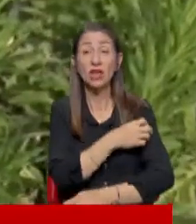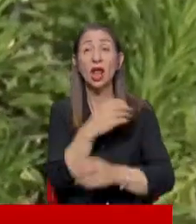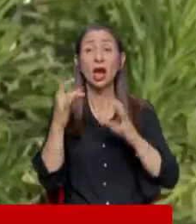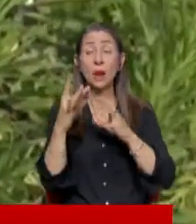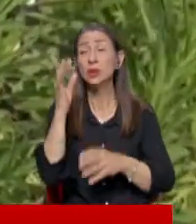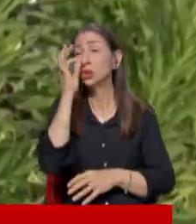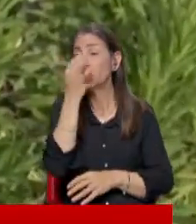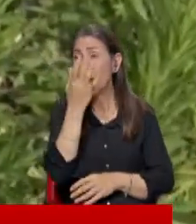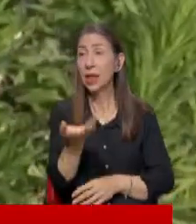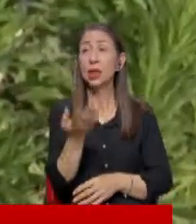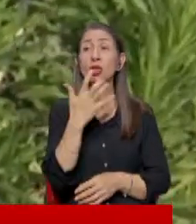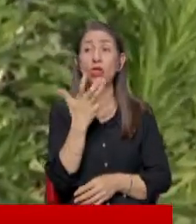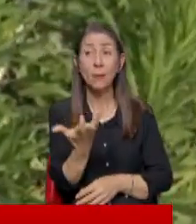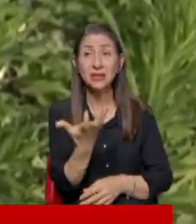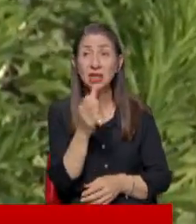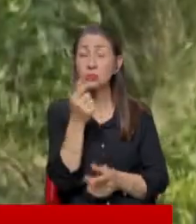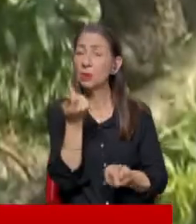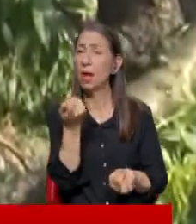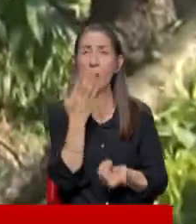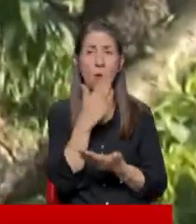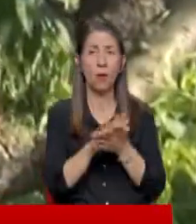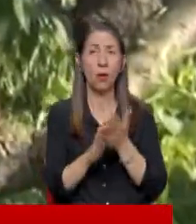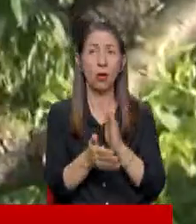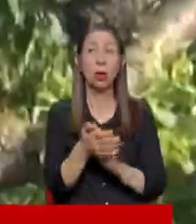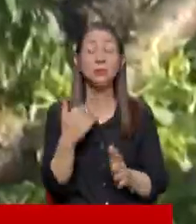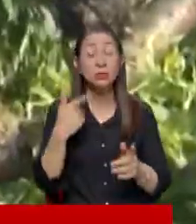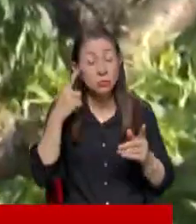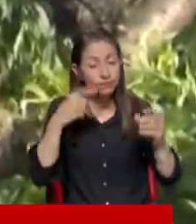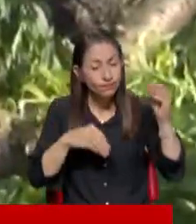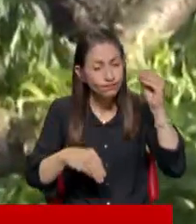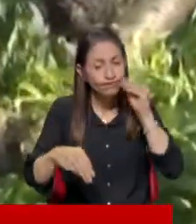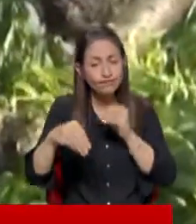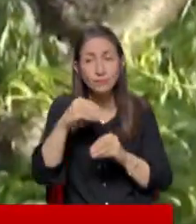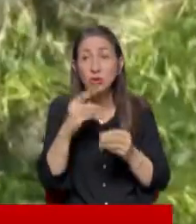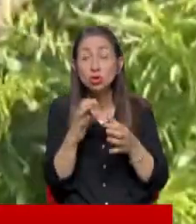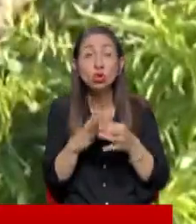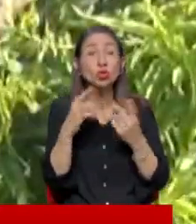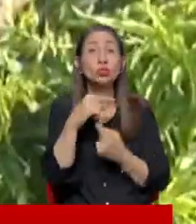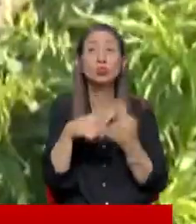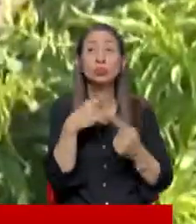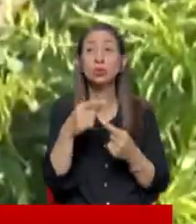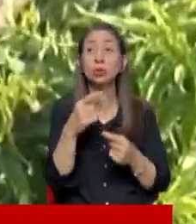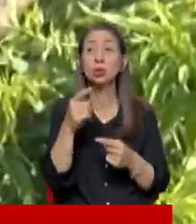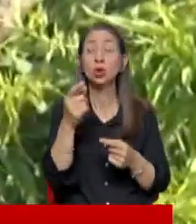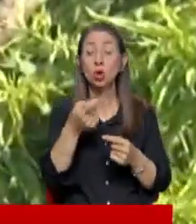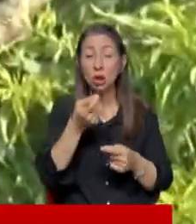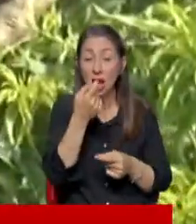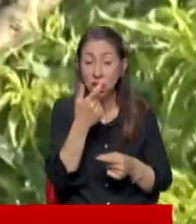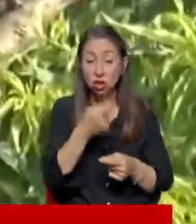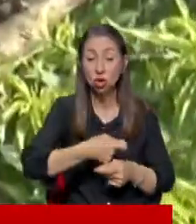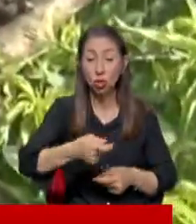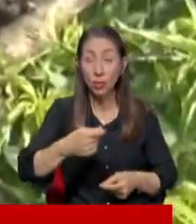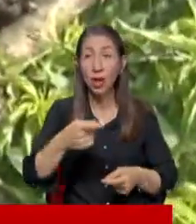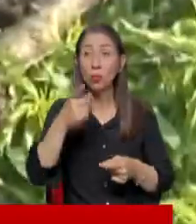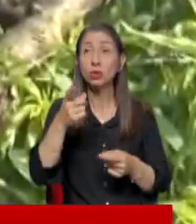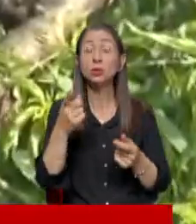karpuzu, çileği, domatesi hiçbir şey para etmiyor. Artık çare arıyoruz yani. Yani çare diyorlar ya. Sulum parası, gübre, ilaç.